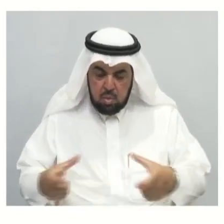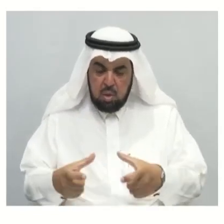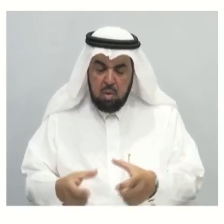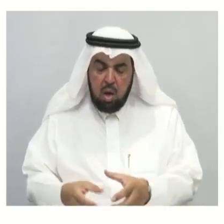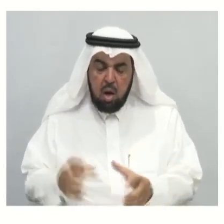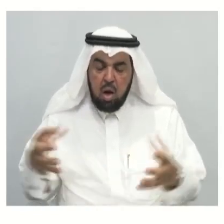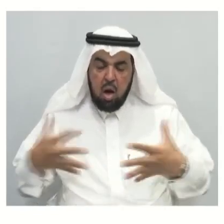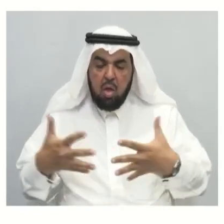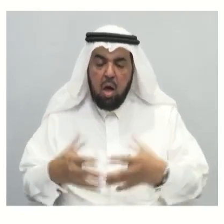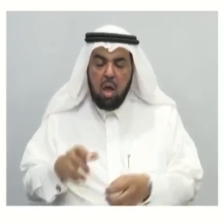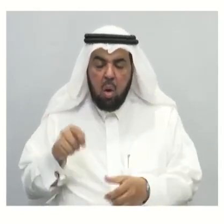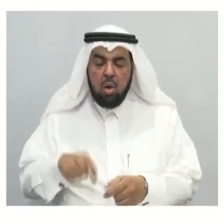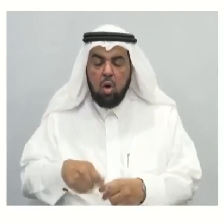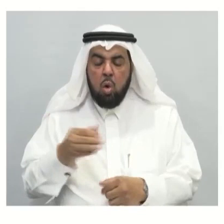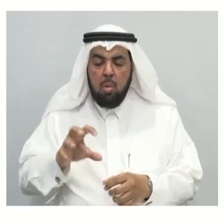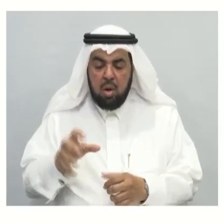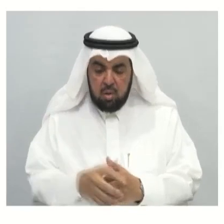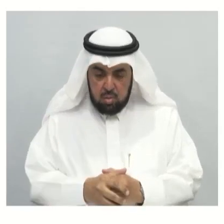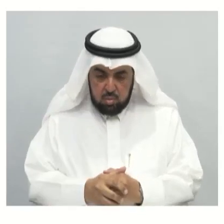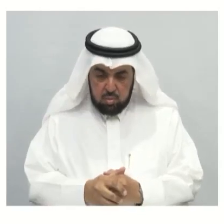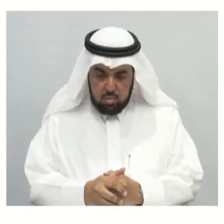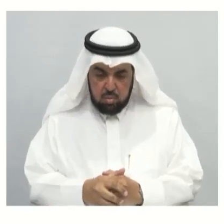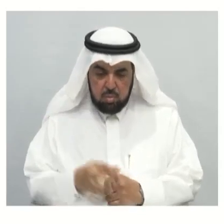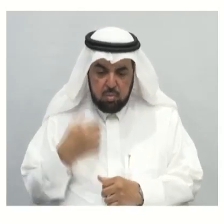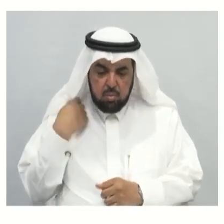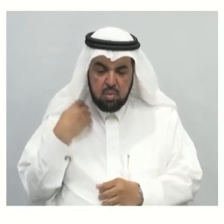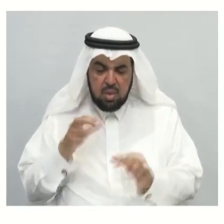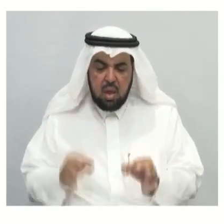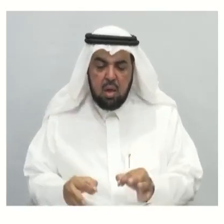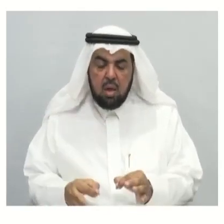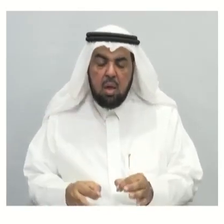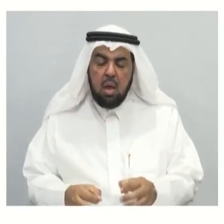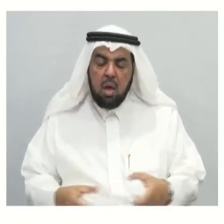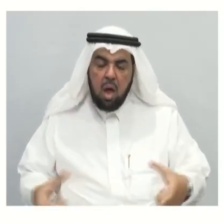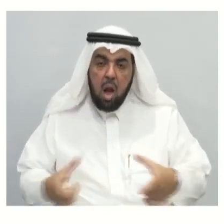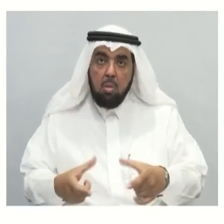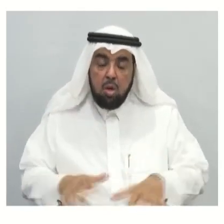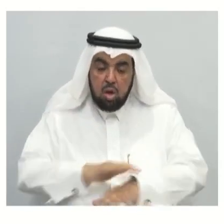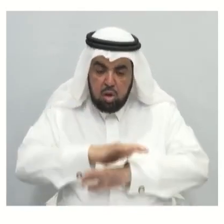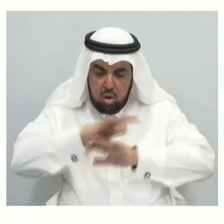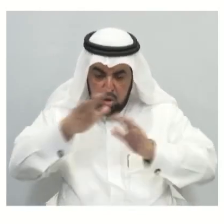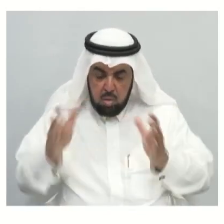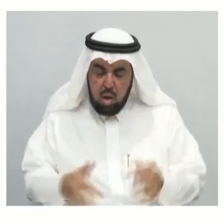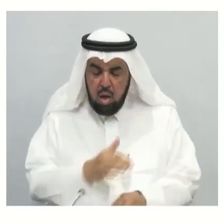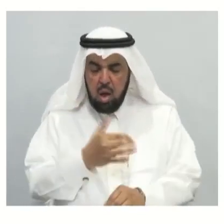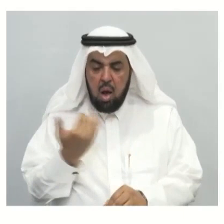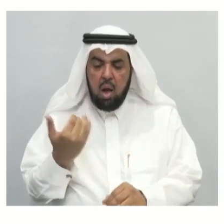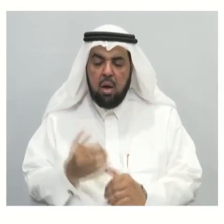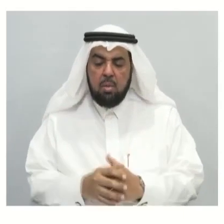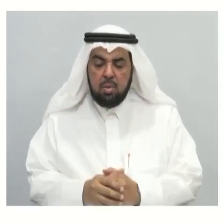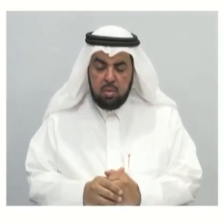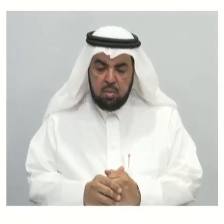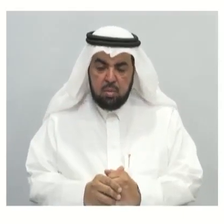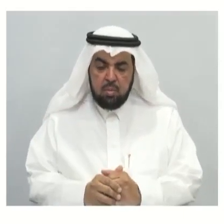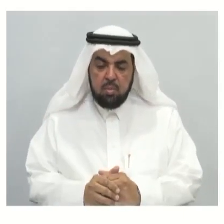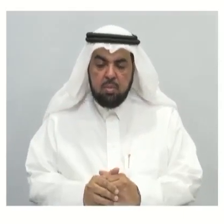الوطنيه لكل دوله منها ايضا تحقيق الامن الجماعي